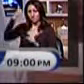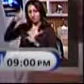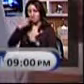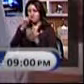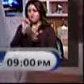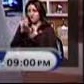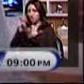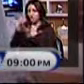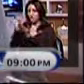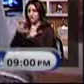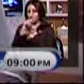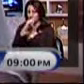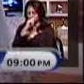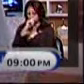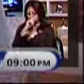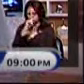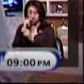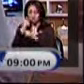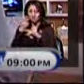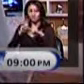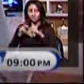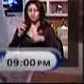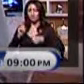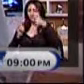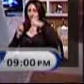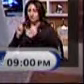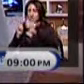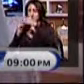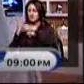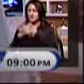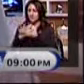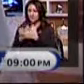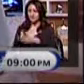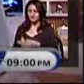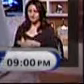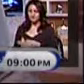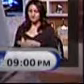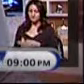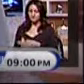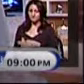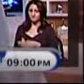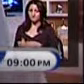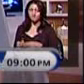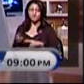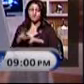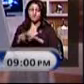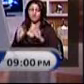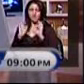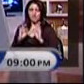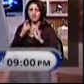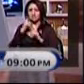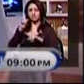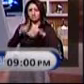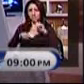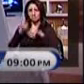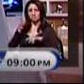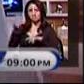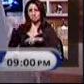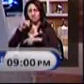معلش يعني الوزن هنا تقيل جدا، علاء عبد العزيز ما عملش اي حاجه. فاسمح لي انه هذه مذبحه ضد الثقافه